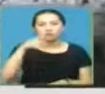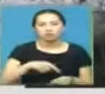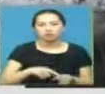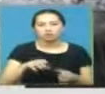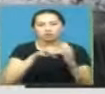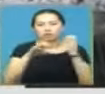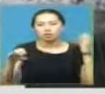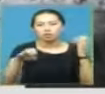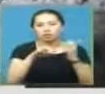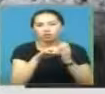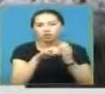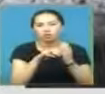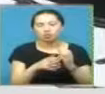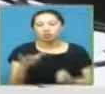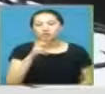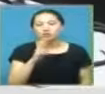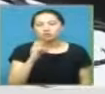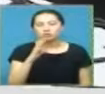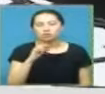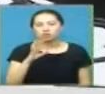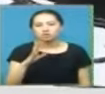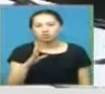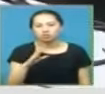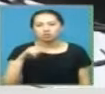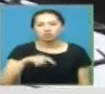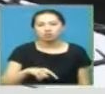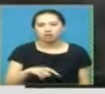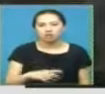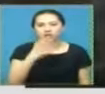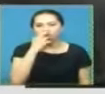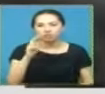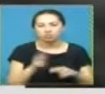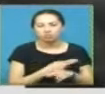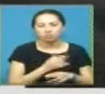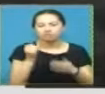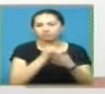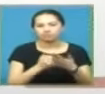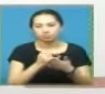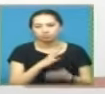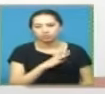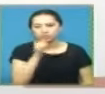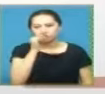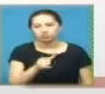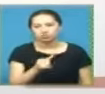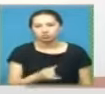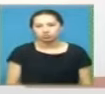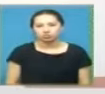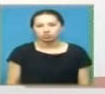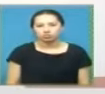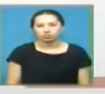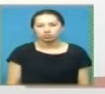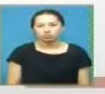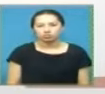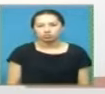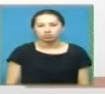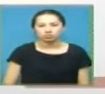баратын құбырға 3 насос орнатудың салдары 110 отбасын жылусыз қалдырумен тынған. Жеке секторға биылдан бастап рұқсат бермей